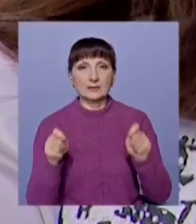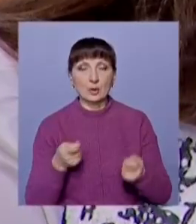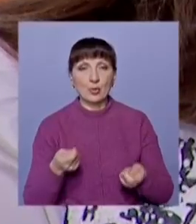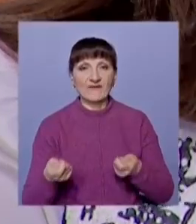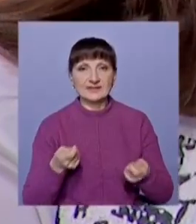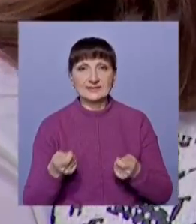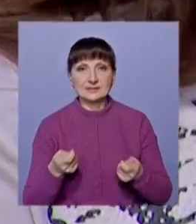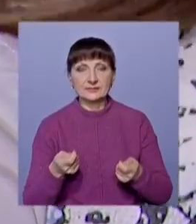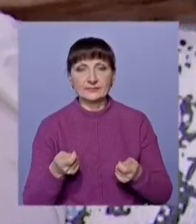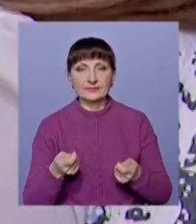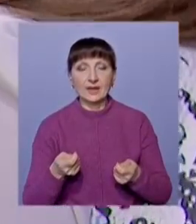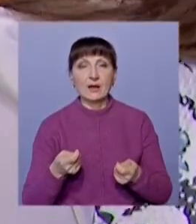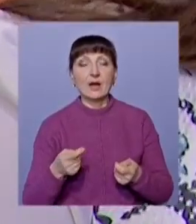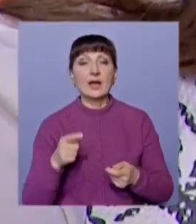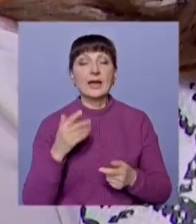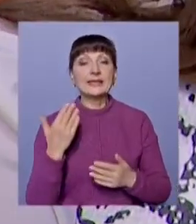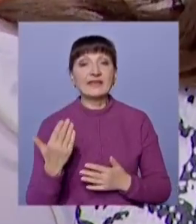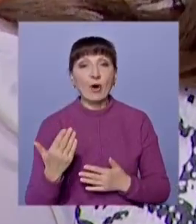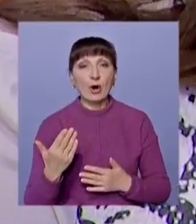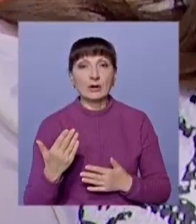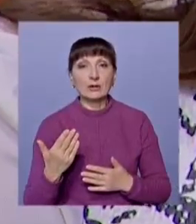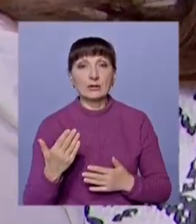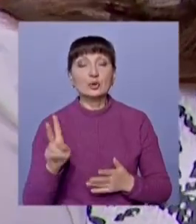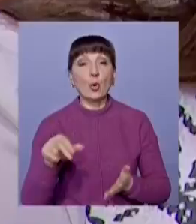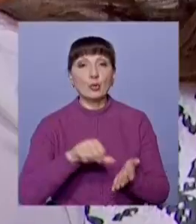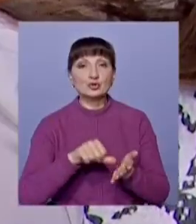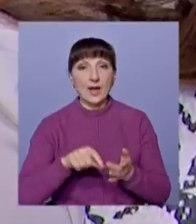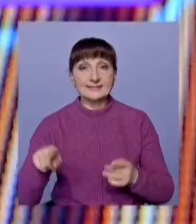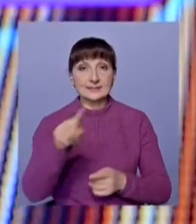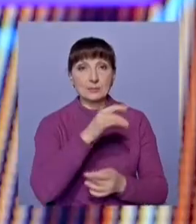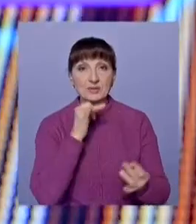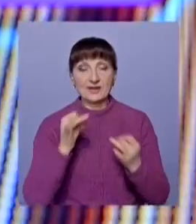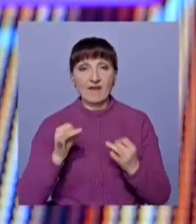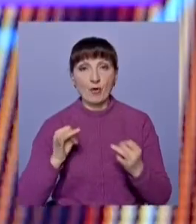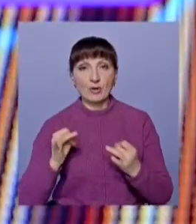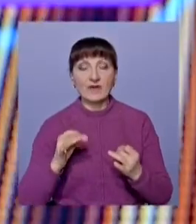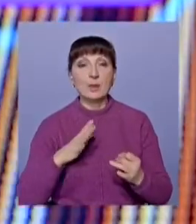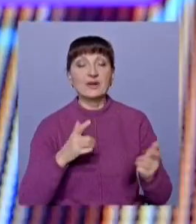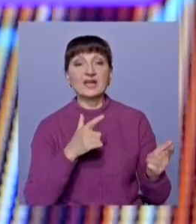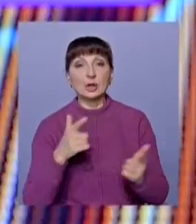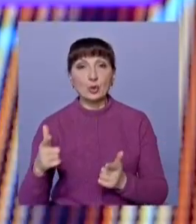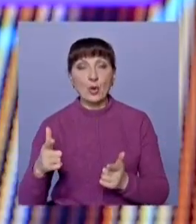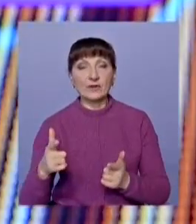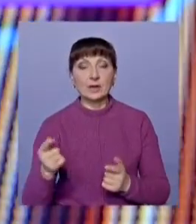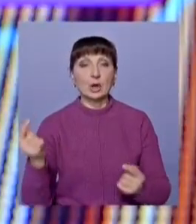что самое главное – то, чтобы его, да, те участники самых переговорных процессов были готовы друг